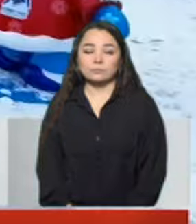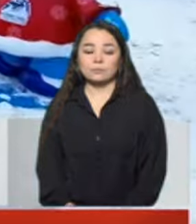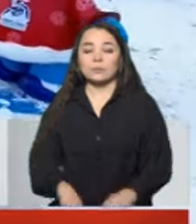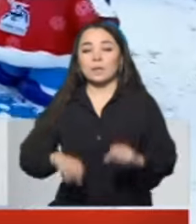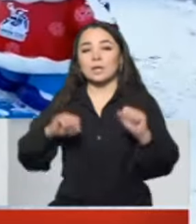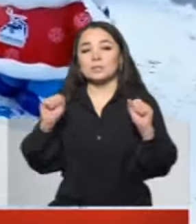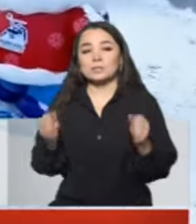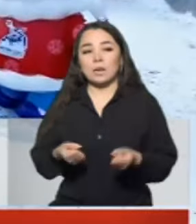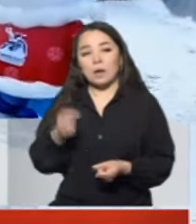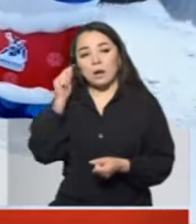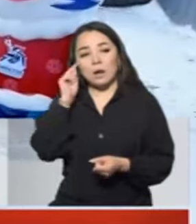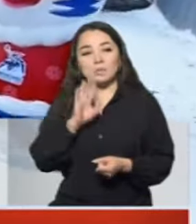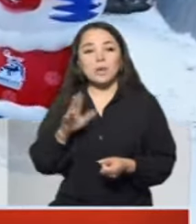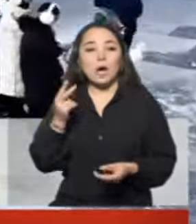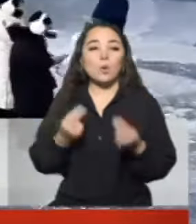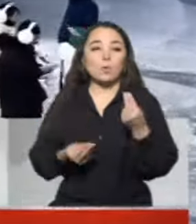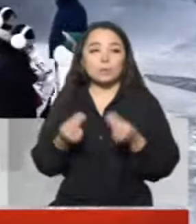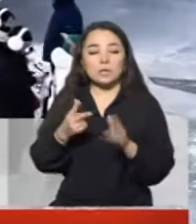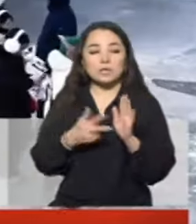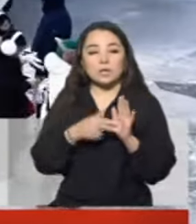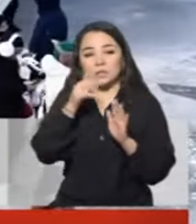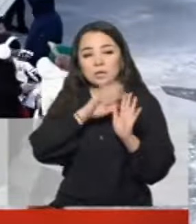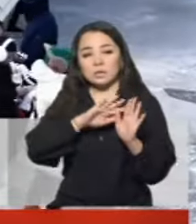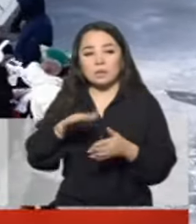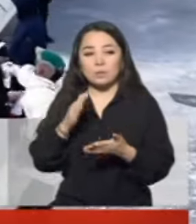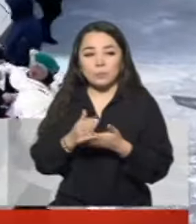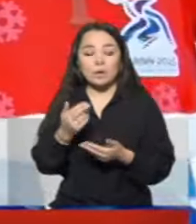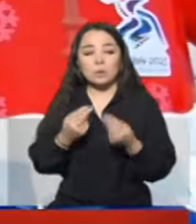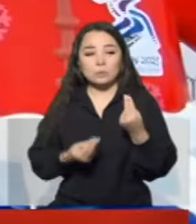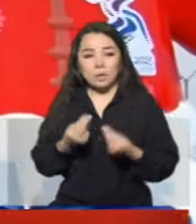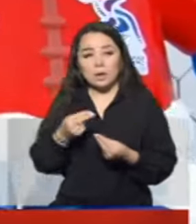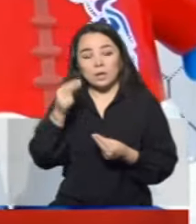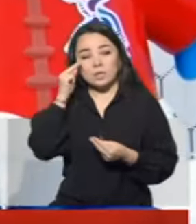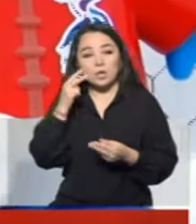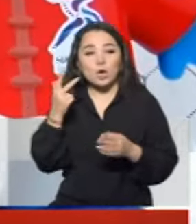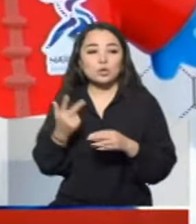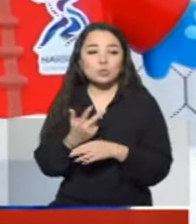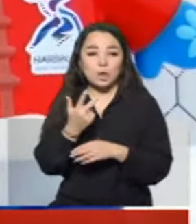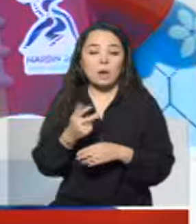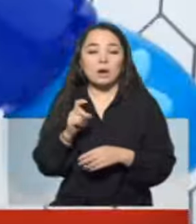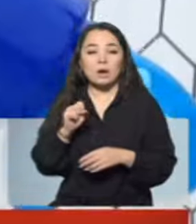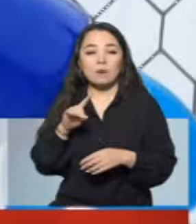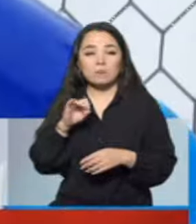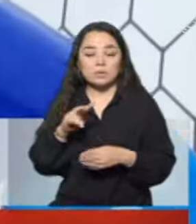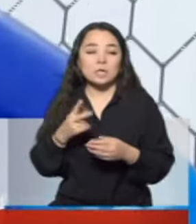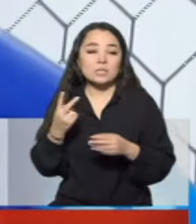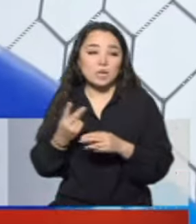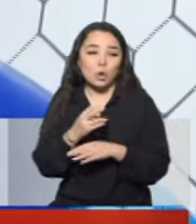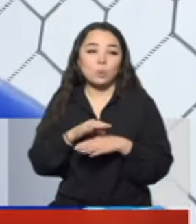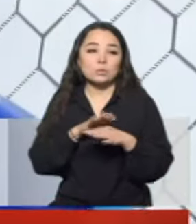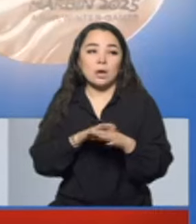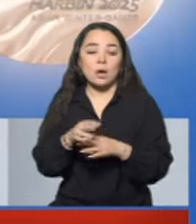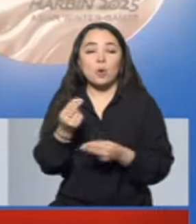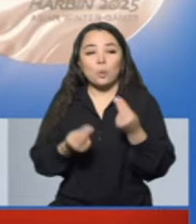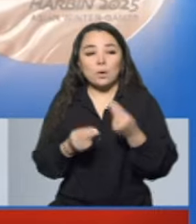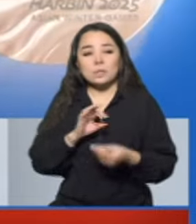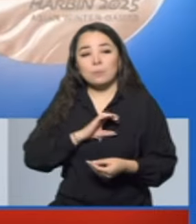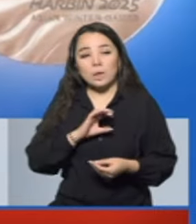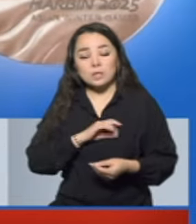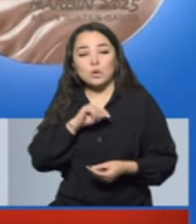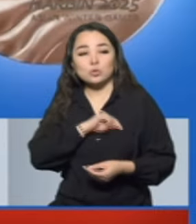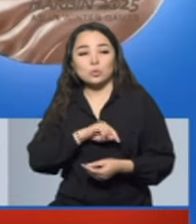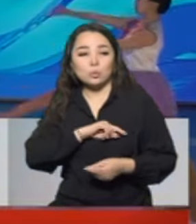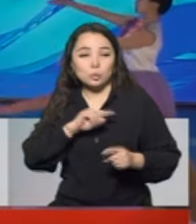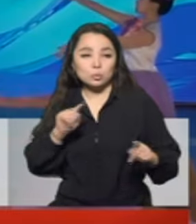Қысқы Азия ойындары араға 8 жыл салып қайта өткелі жатыр. Құрлықтық жарыс Қытайда осымен 3-ші рет, ал Харбинде 2-ші рет болады. Ойын медалі жарыс рухы деп